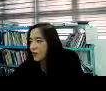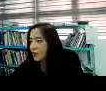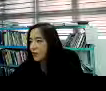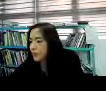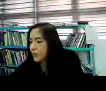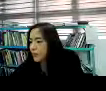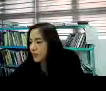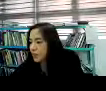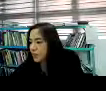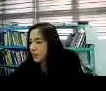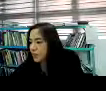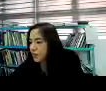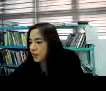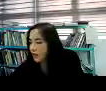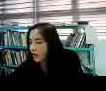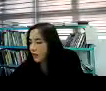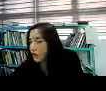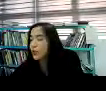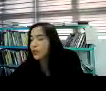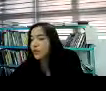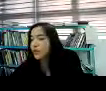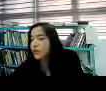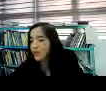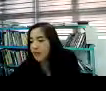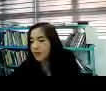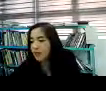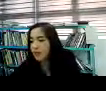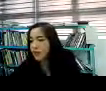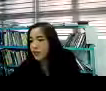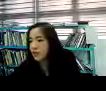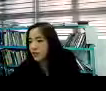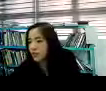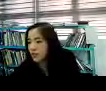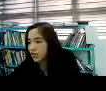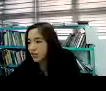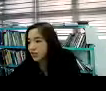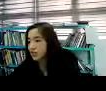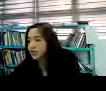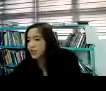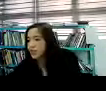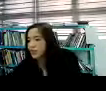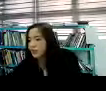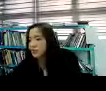Pwede po kayong mag-search dito. Ayan. So, ito po yung mga journals na available po dito.